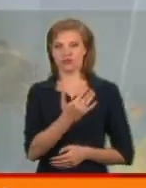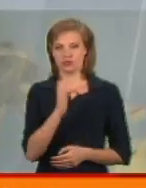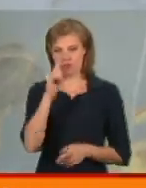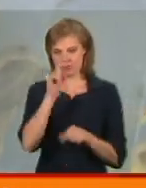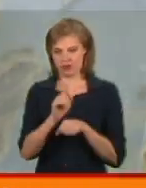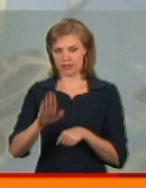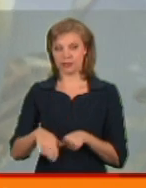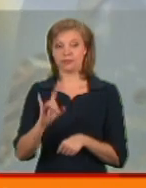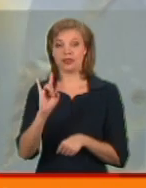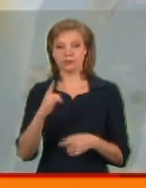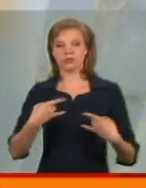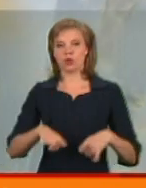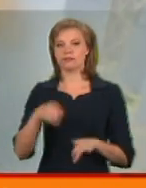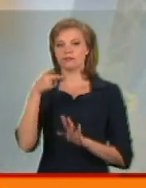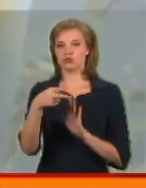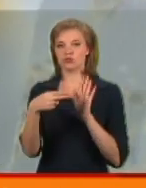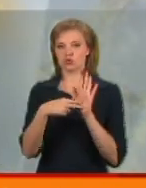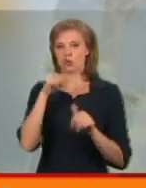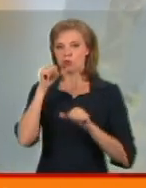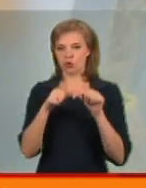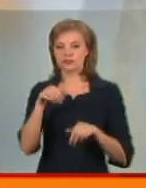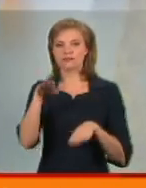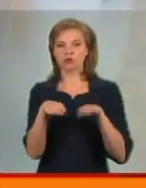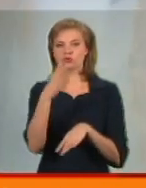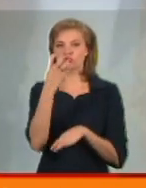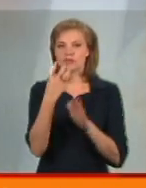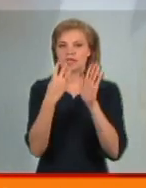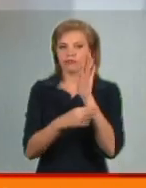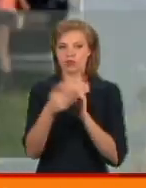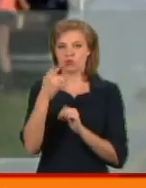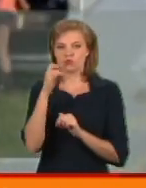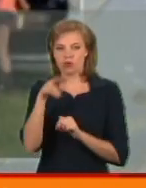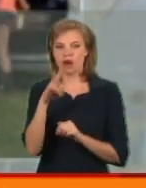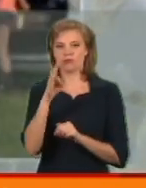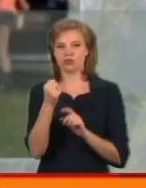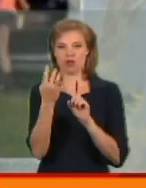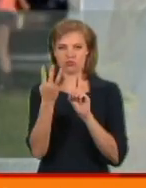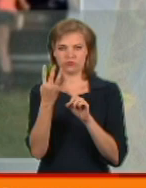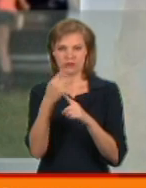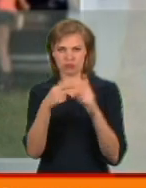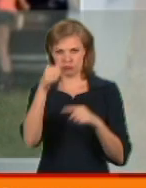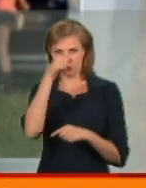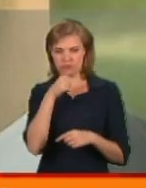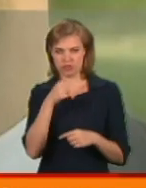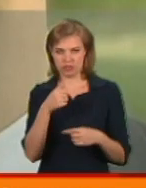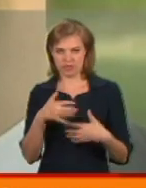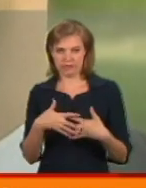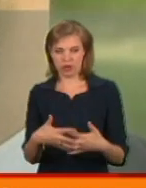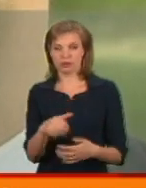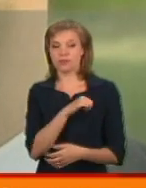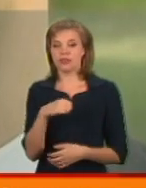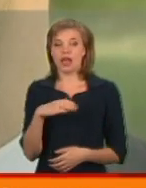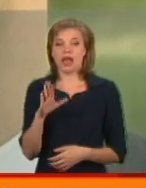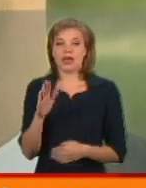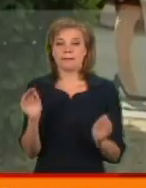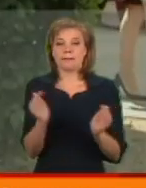Богданчик. Він народився в 2007 році з вагою 490 грам на 4,5 місяці вагітності. Найменша дитина